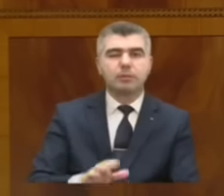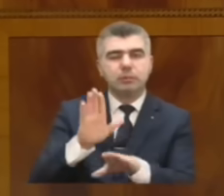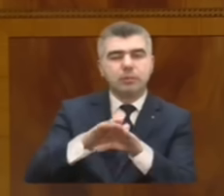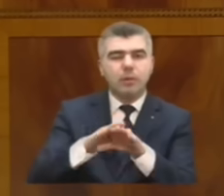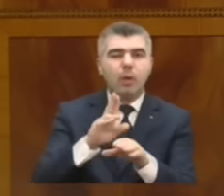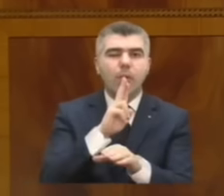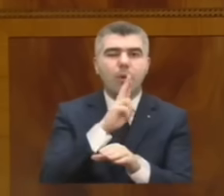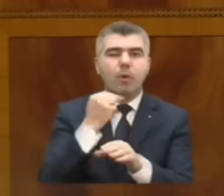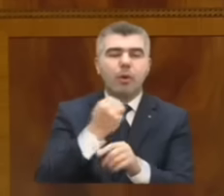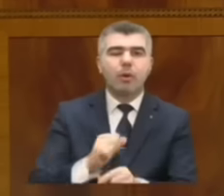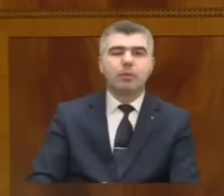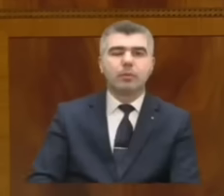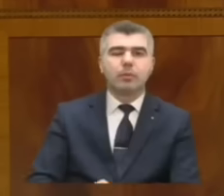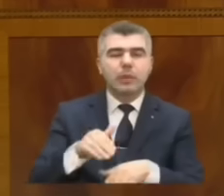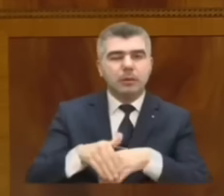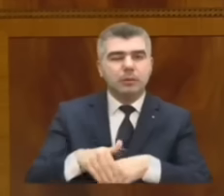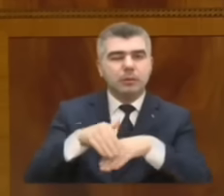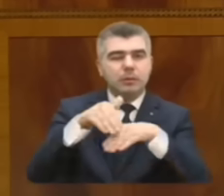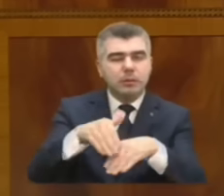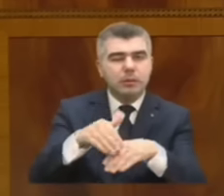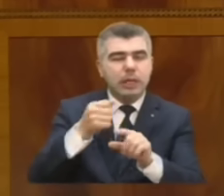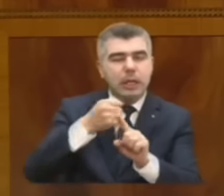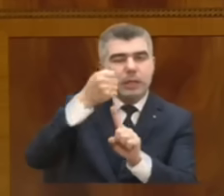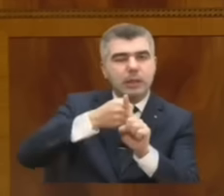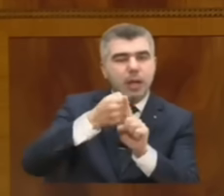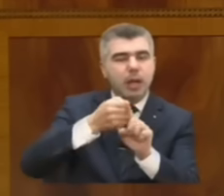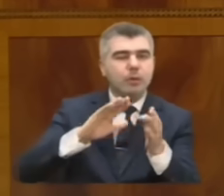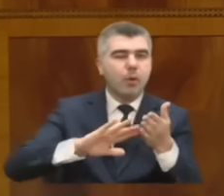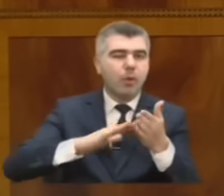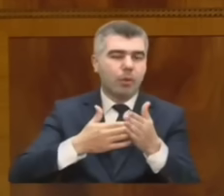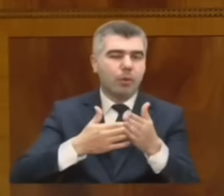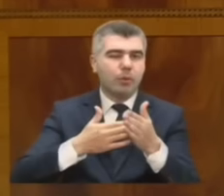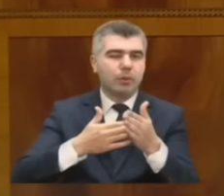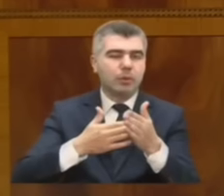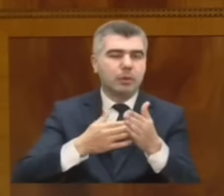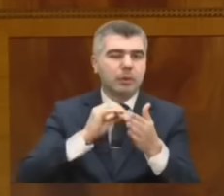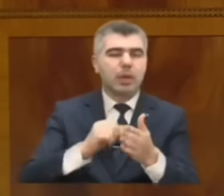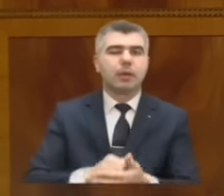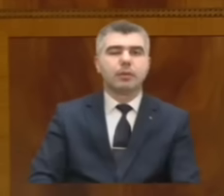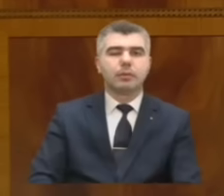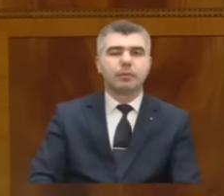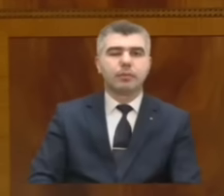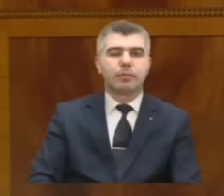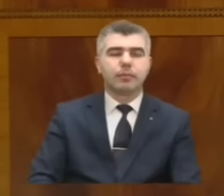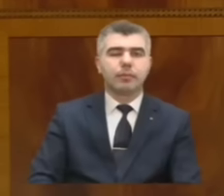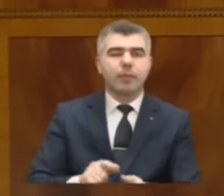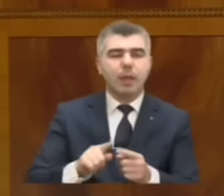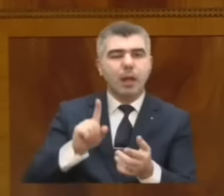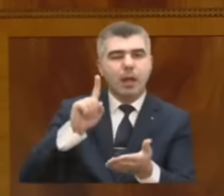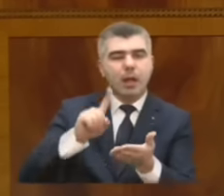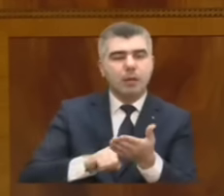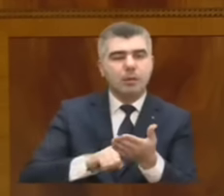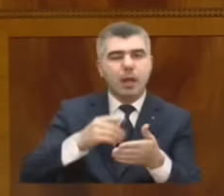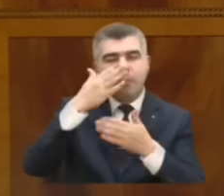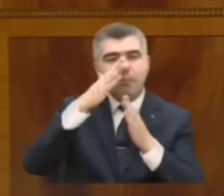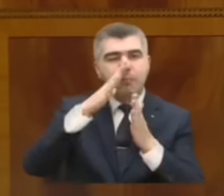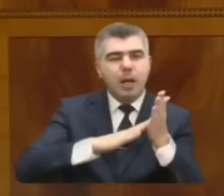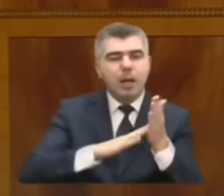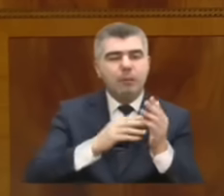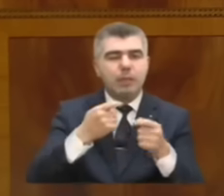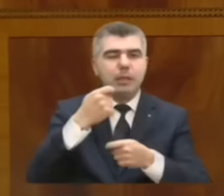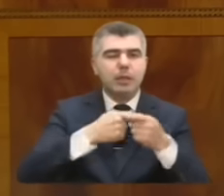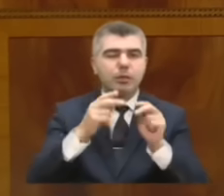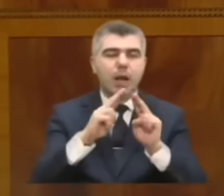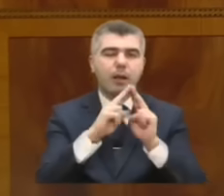الحكومة إلى مواصلة الإصلاحات التشريعية والمؤسساتية لضمان الحضور المغربي في التجارة